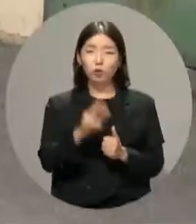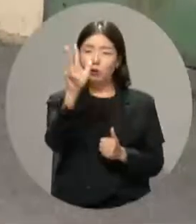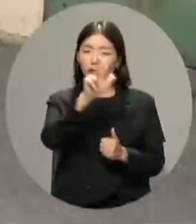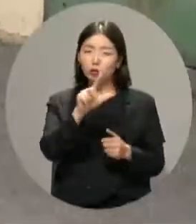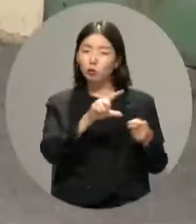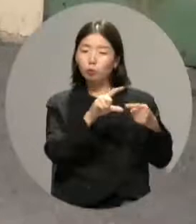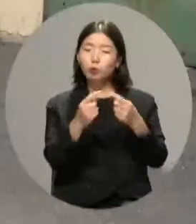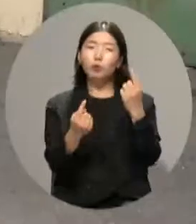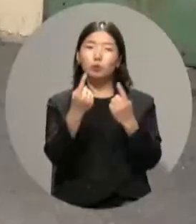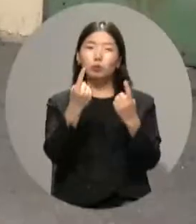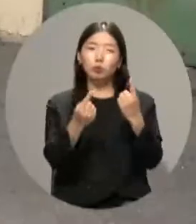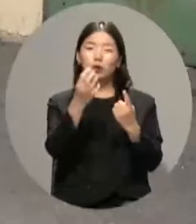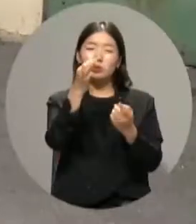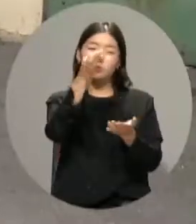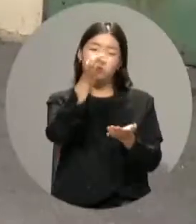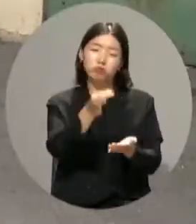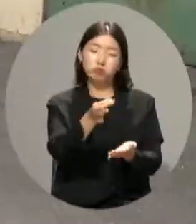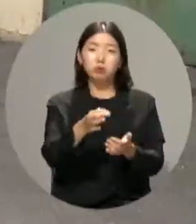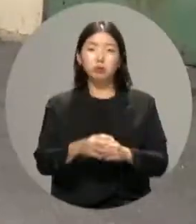평균보다 다소 낮았습니다